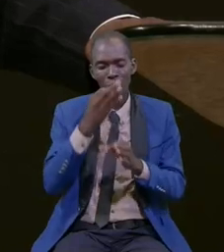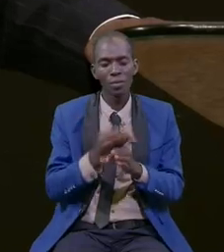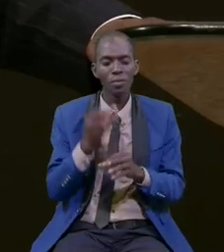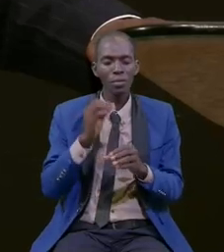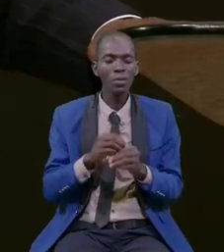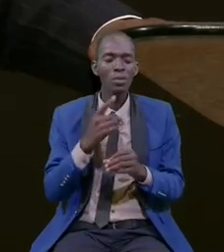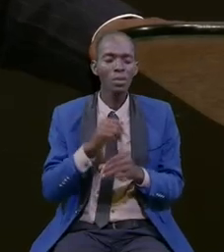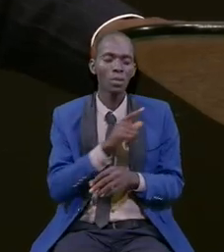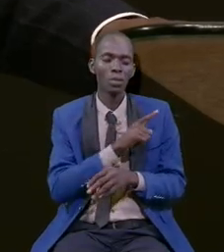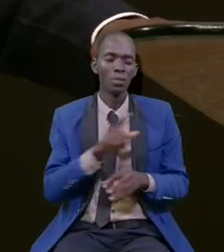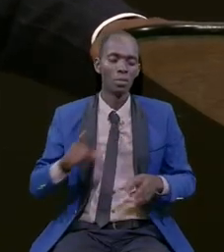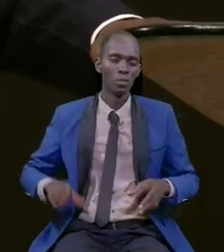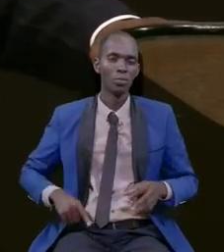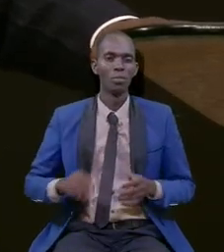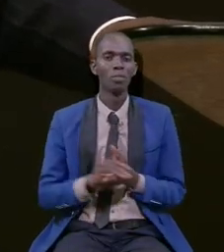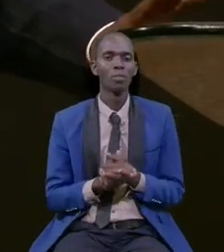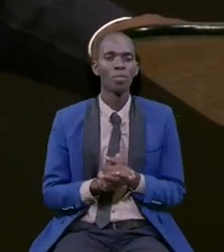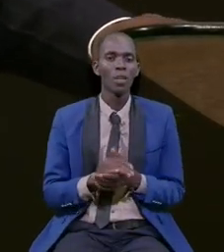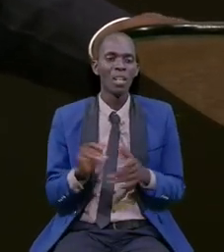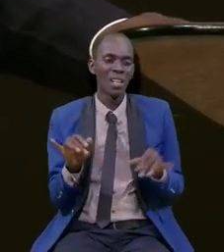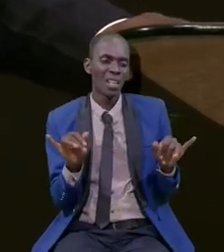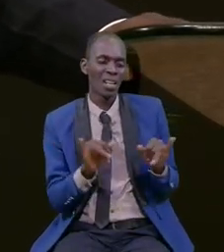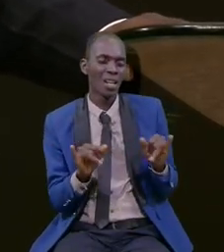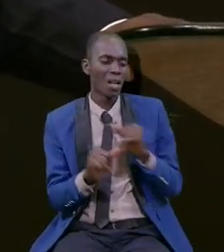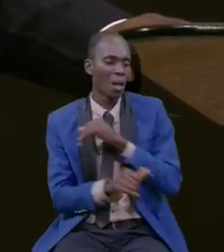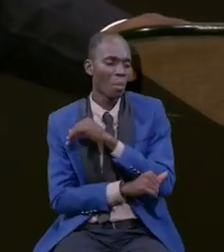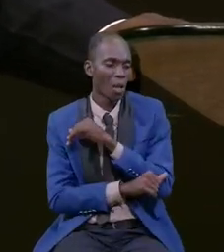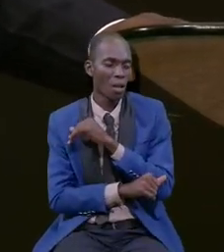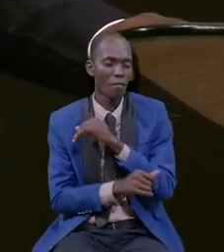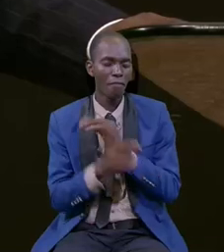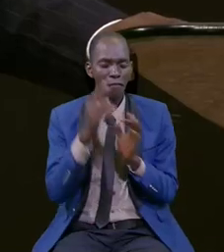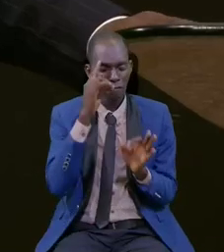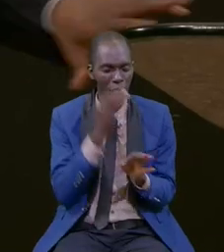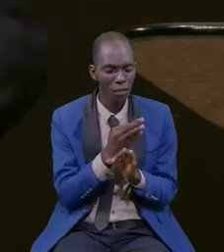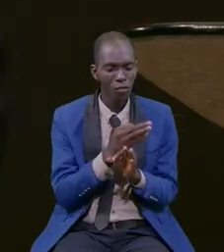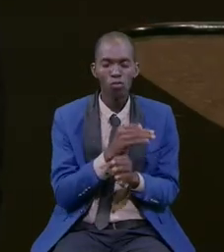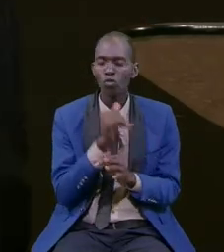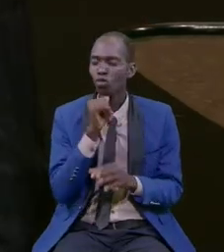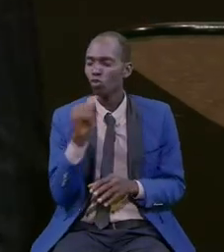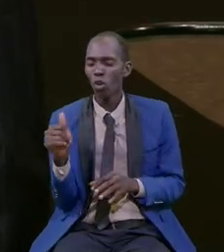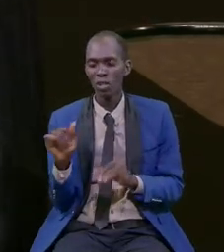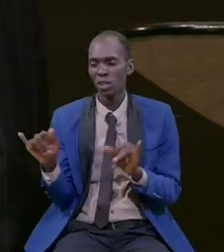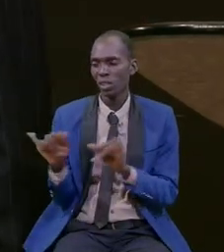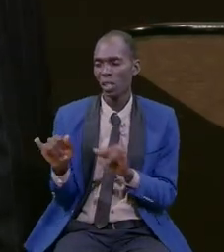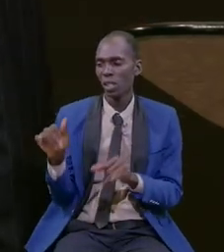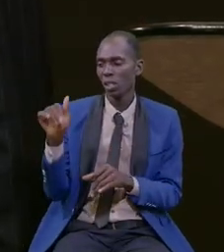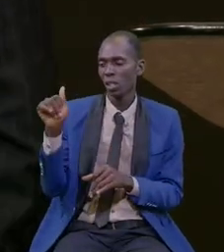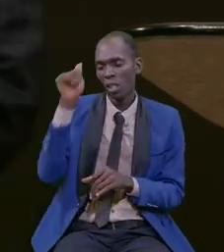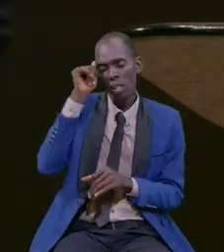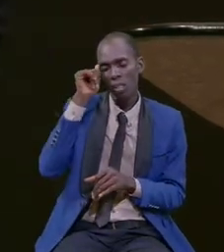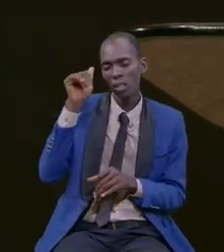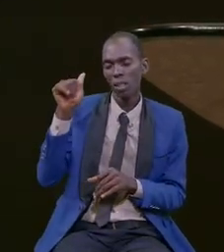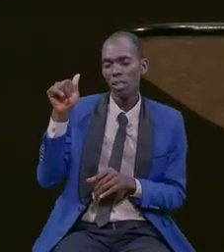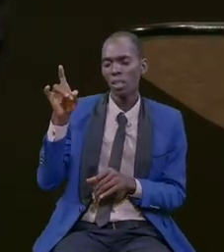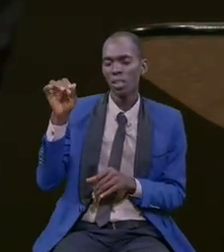comme le fut Abraham pas comme Adam le fut dans sa foi morte nous devons continuer